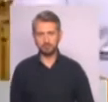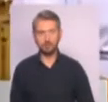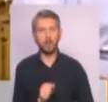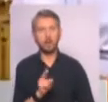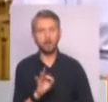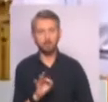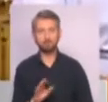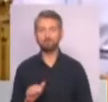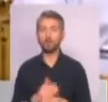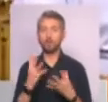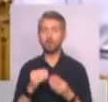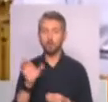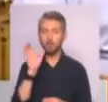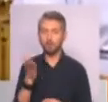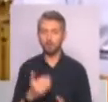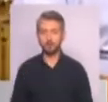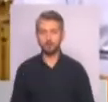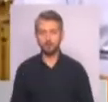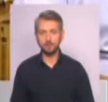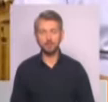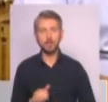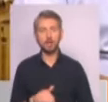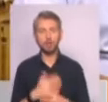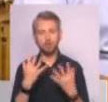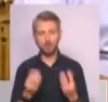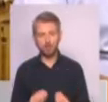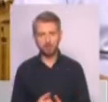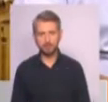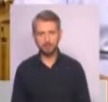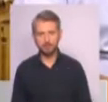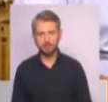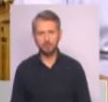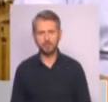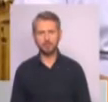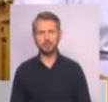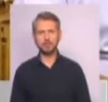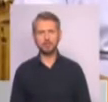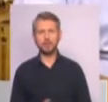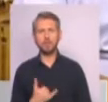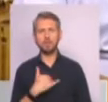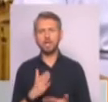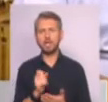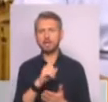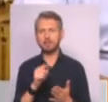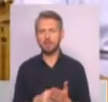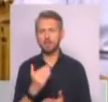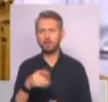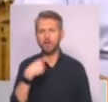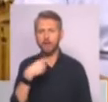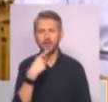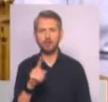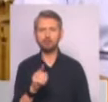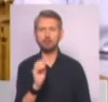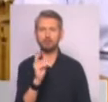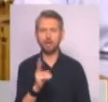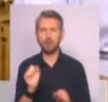Алло. Добрий день, ви в ефірі, добрий день. Добрий день. Є ще запитання. Ви казали, що ЖЕК